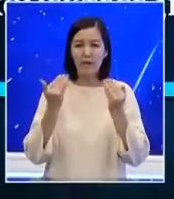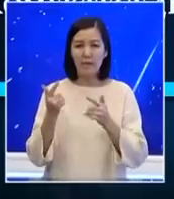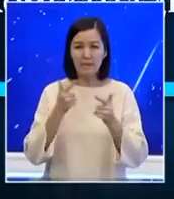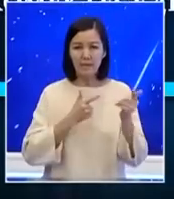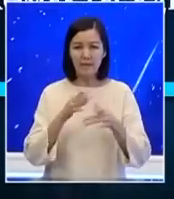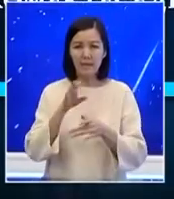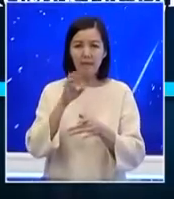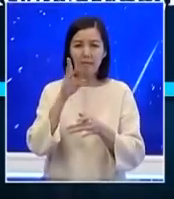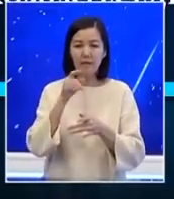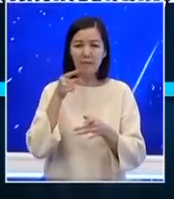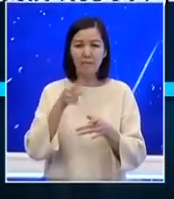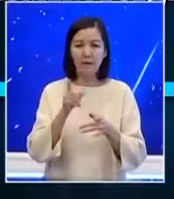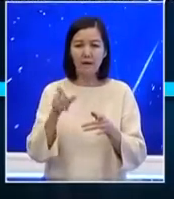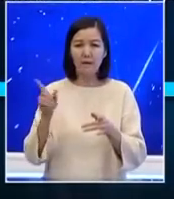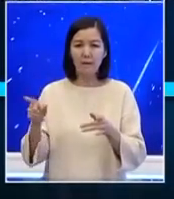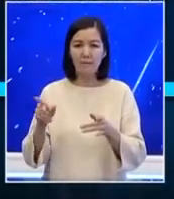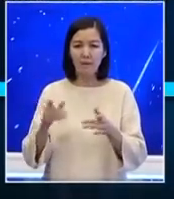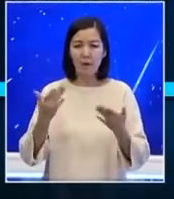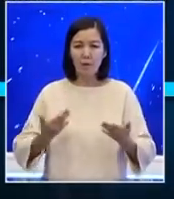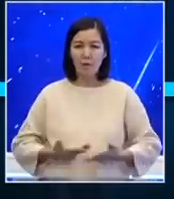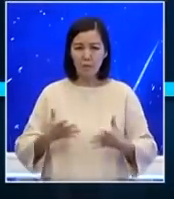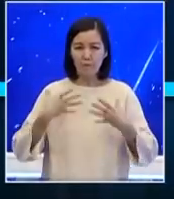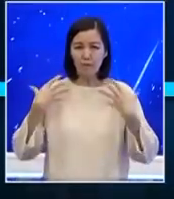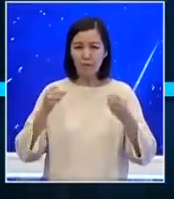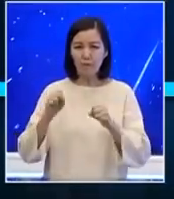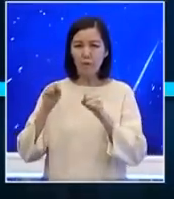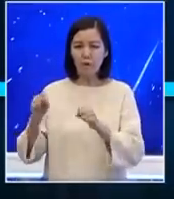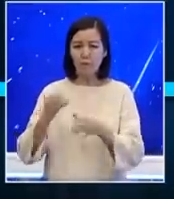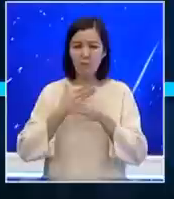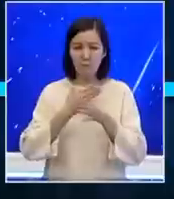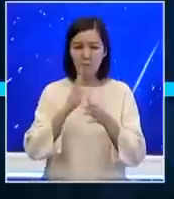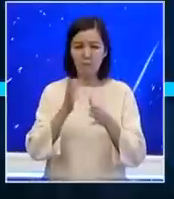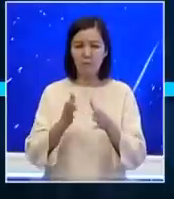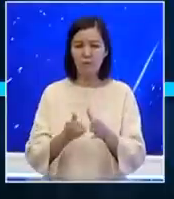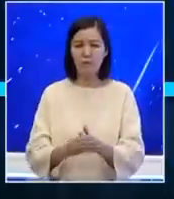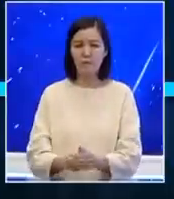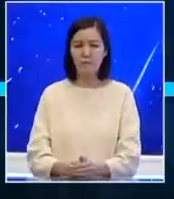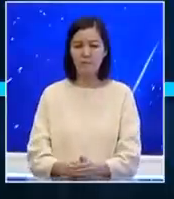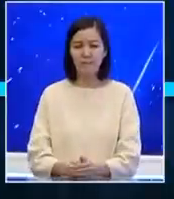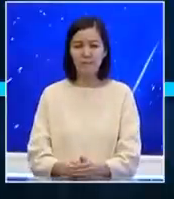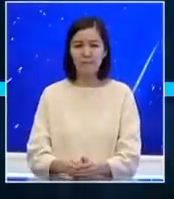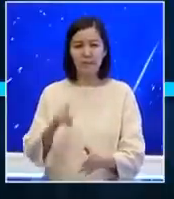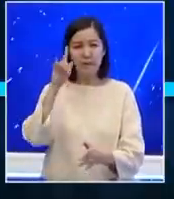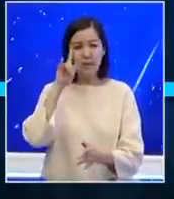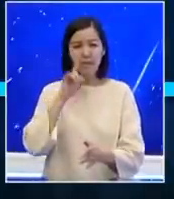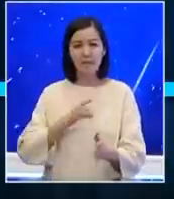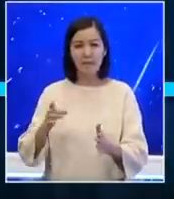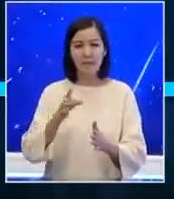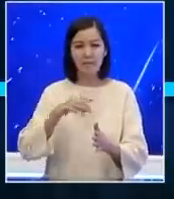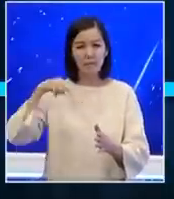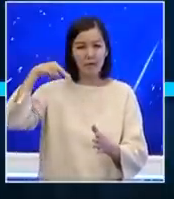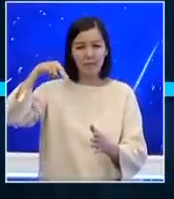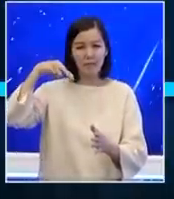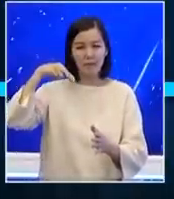тест жүйесі мыңдаған азаматымыздың өмірі мен денсаулығын сақтап қалуға көмектеседі деп сенемін. Қазақстан Республикасының